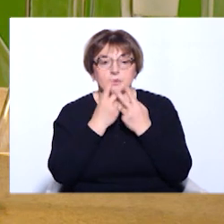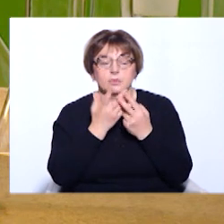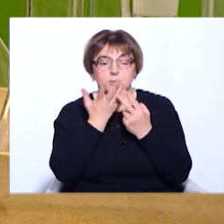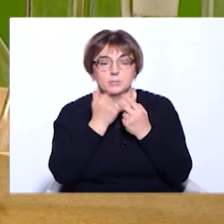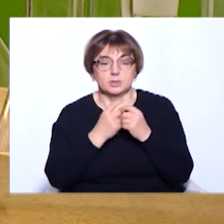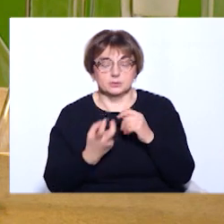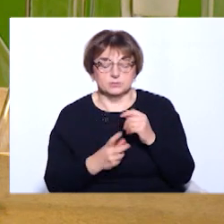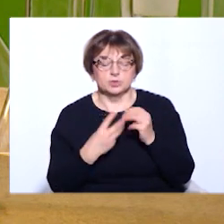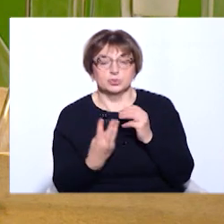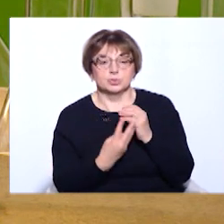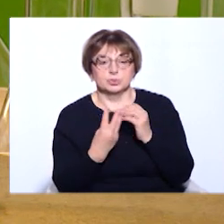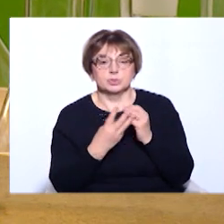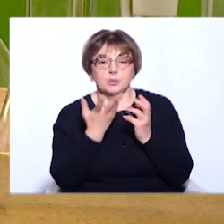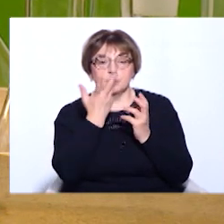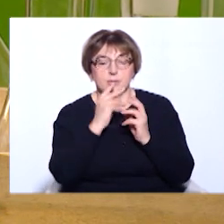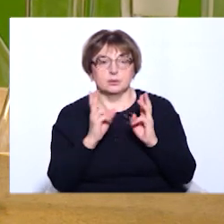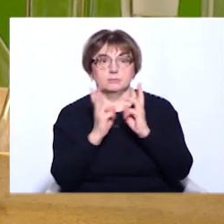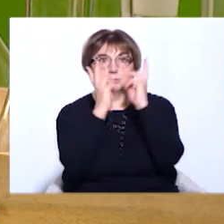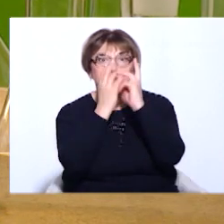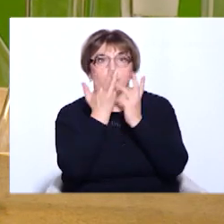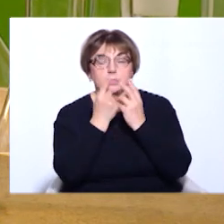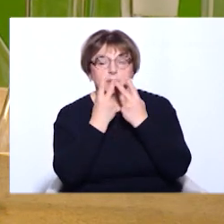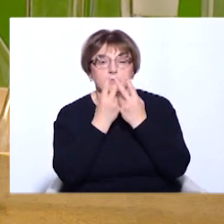ფერის შეფერილობა ექნება ალს.